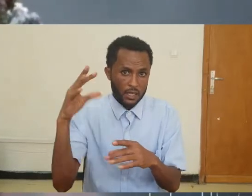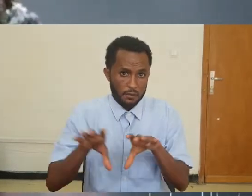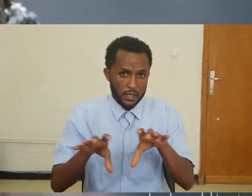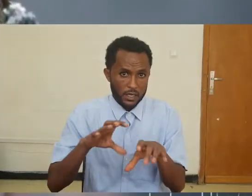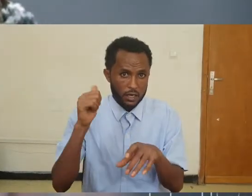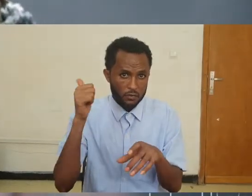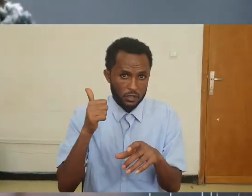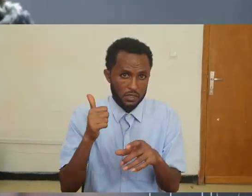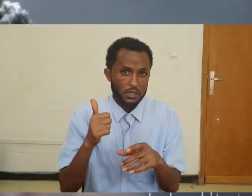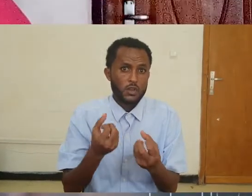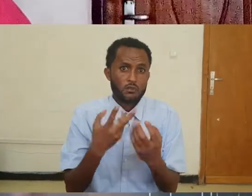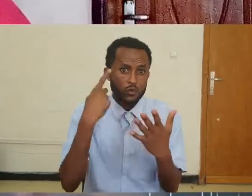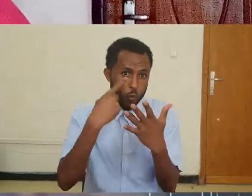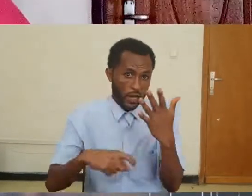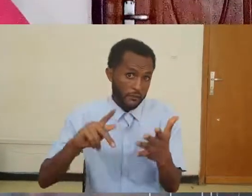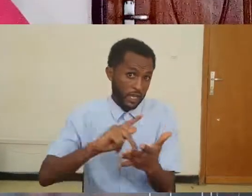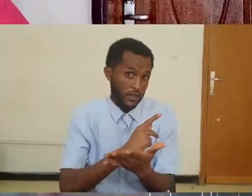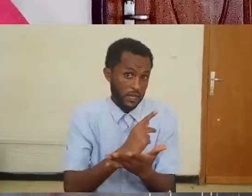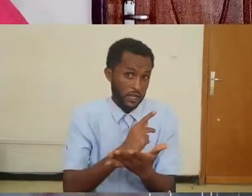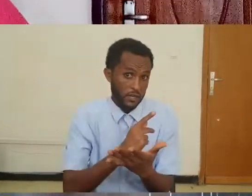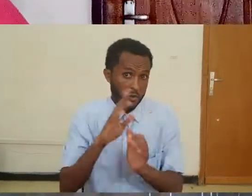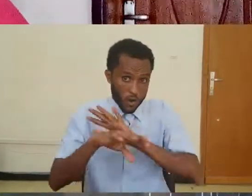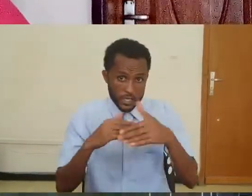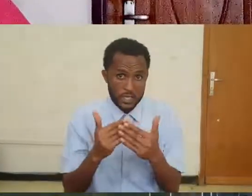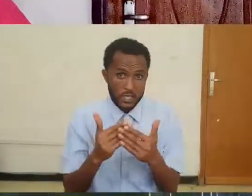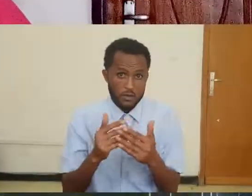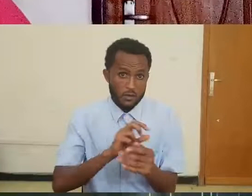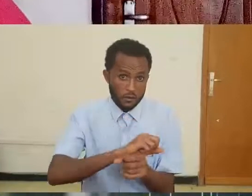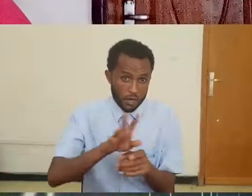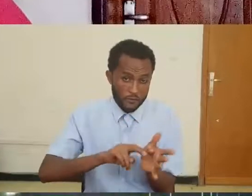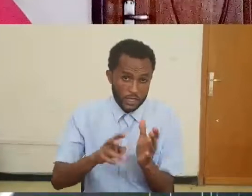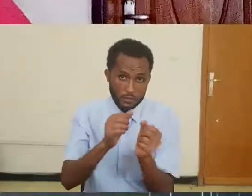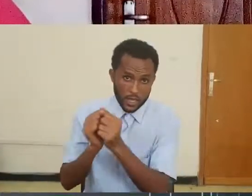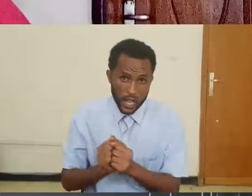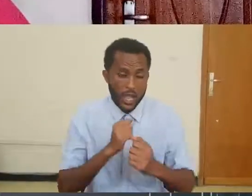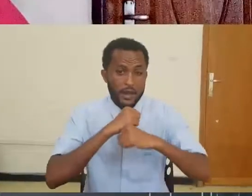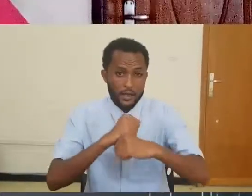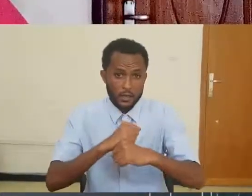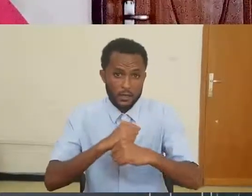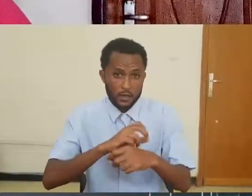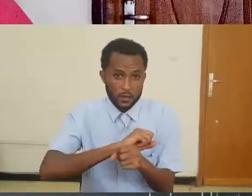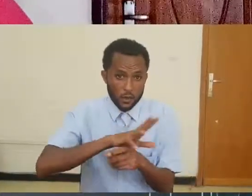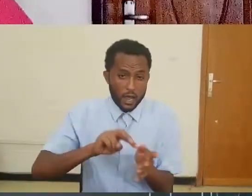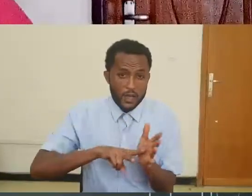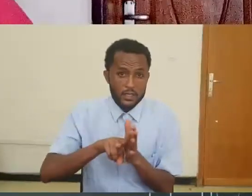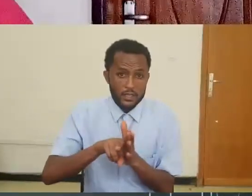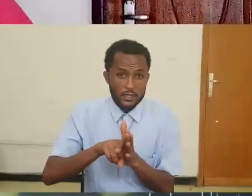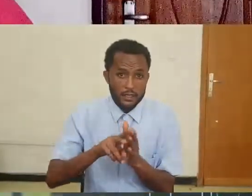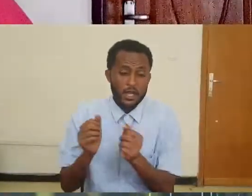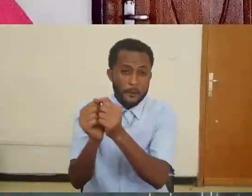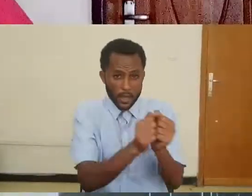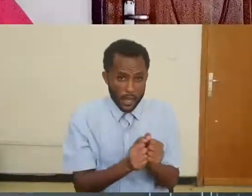የኮሮና ቫይረስን መጋራ ይከላከላል። ያንዳችን ጥንቃቄ ማድረግ የልጆቻችን ደም ፈልተኛ ብዙ ዋጋ ስለሚያስከፍለን